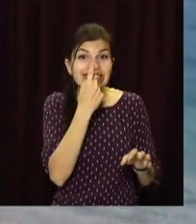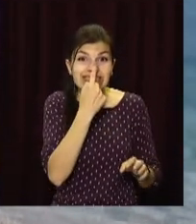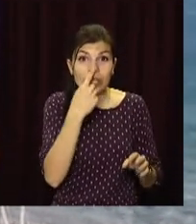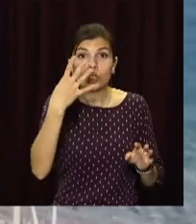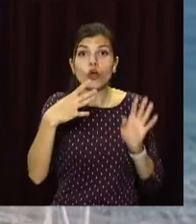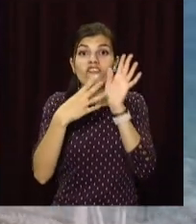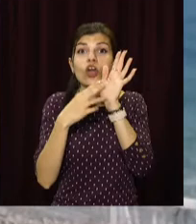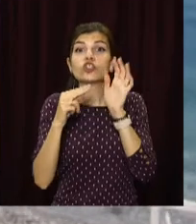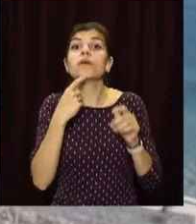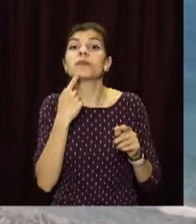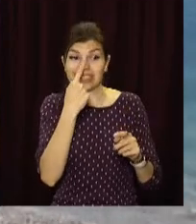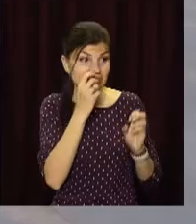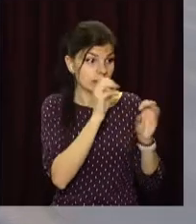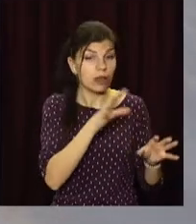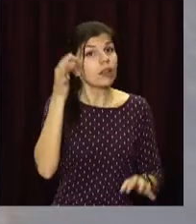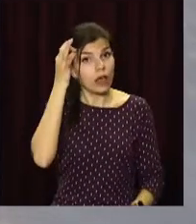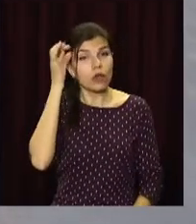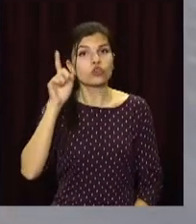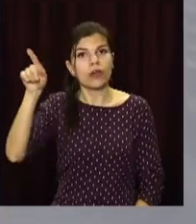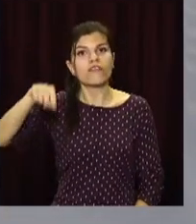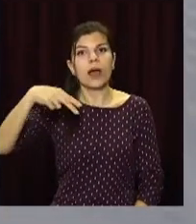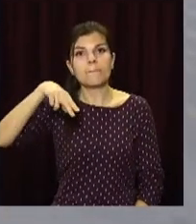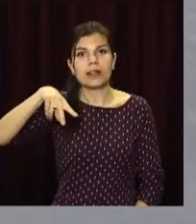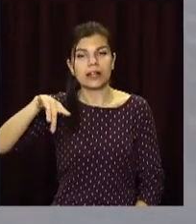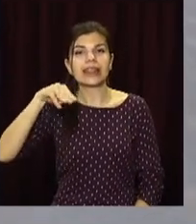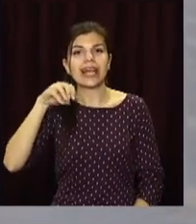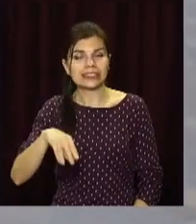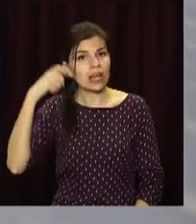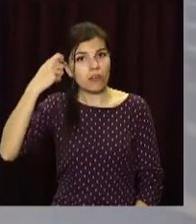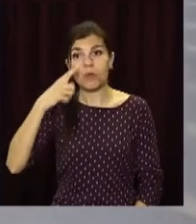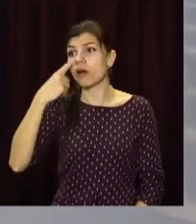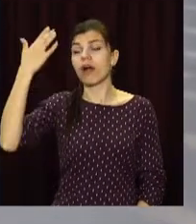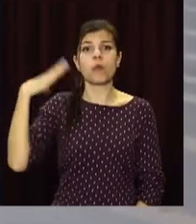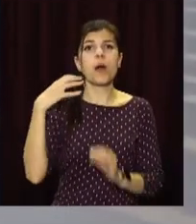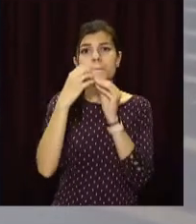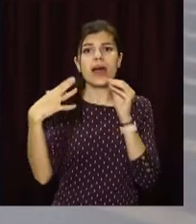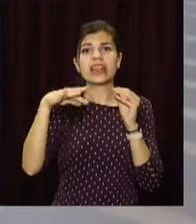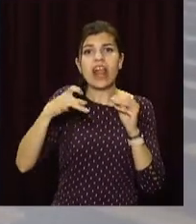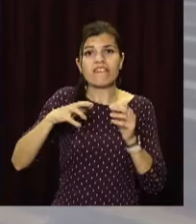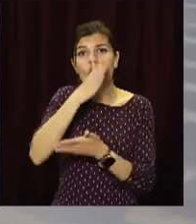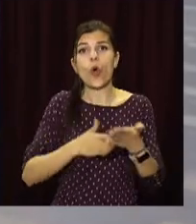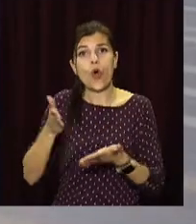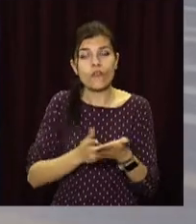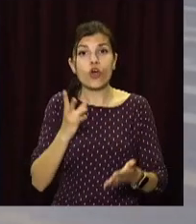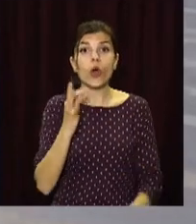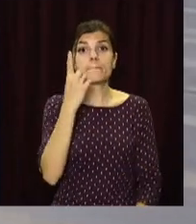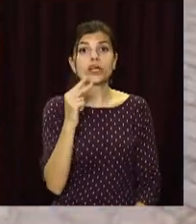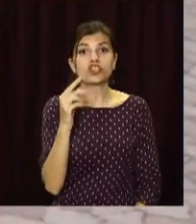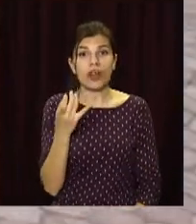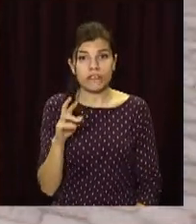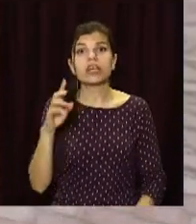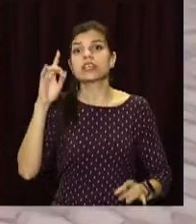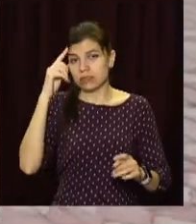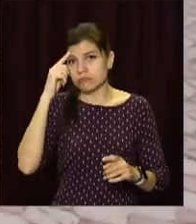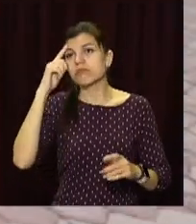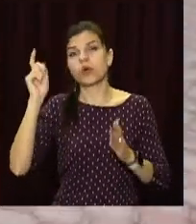останніх 48 годин. Нагадаємо, вимогу ПЛР-тесту в Туреччині скасували 15 травня, однак 1 червня стало відомо,